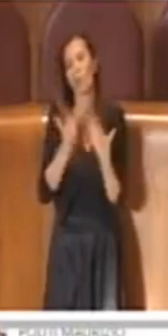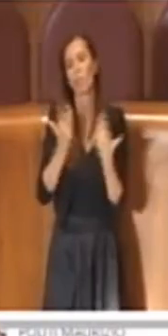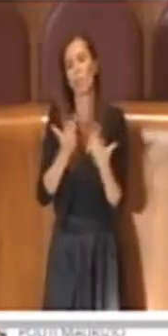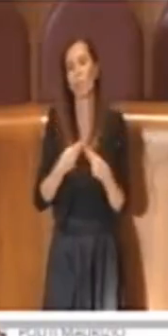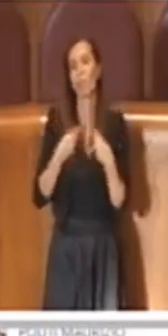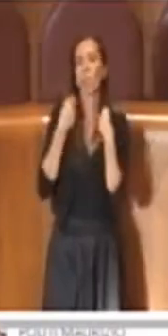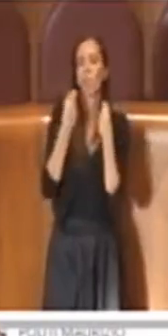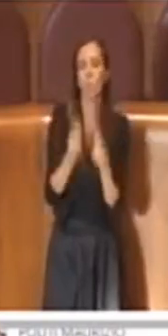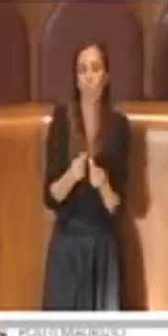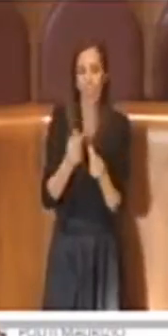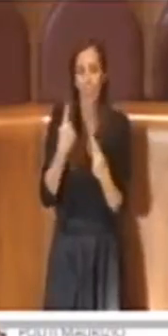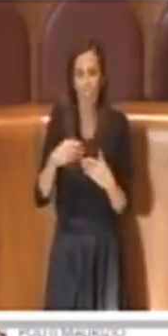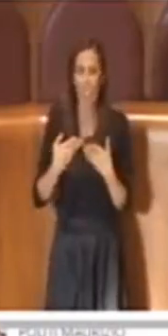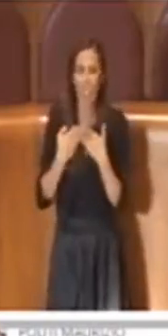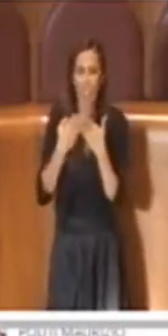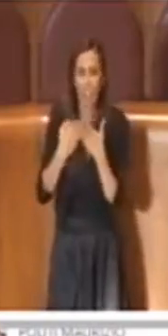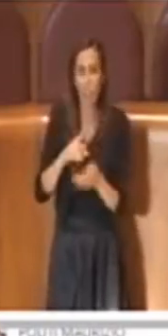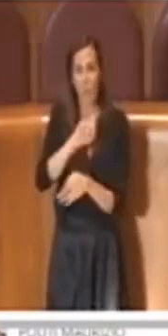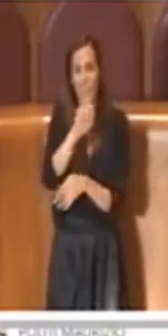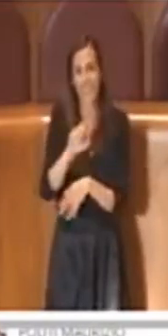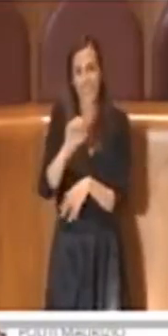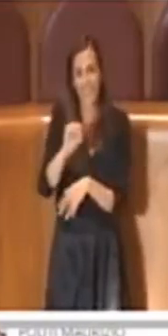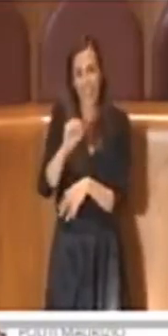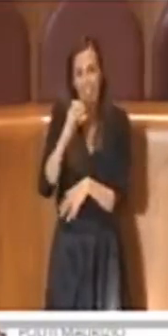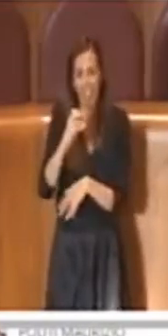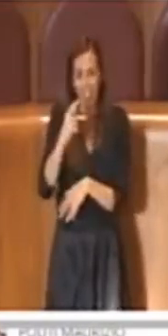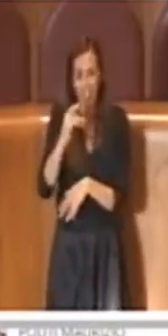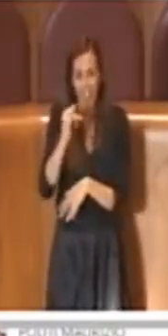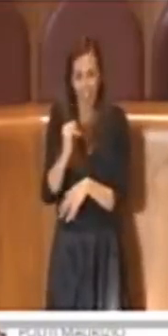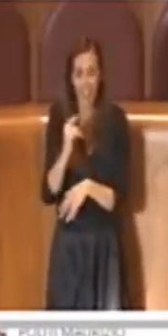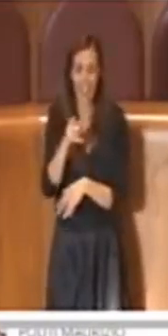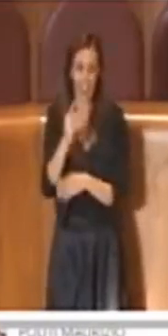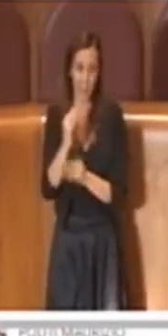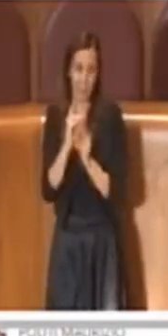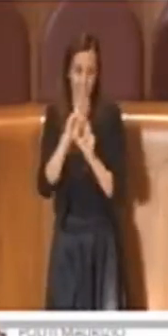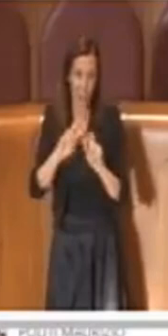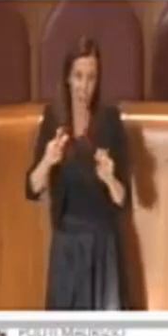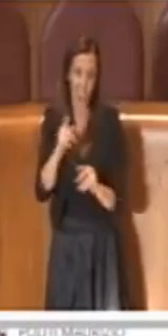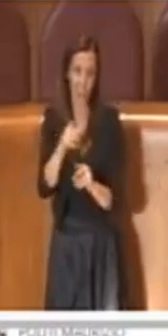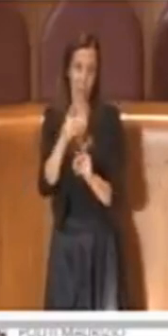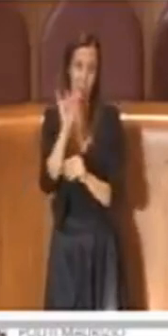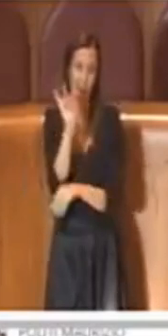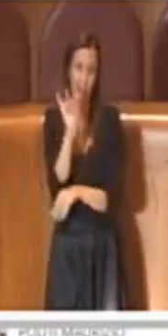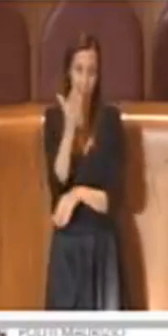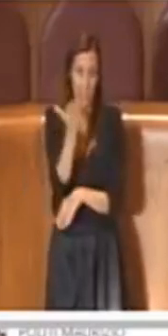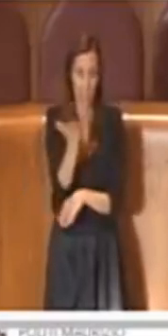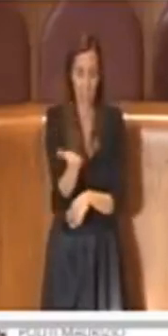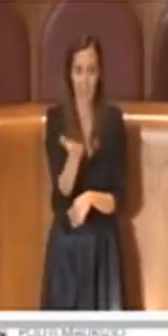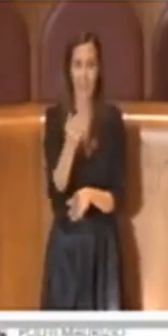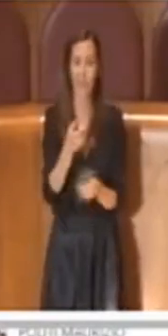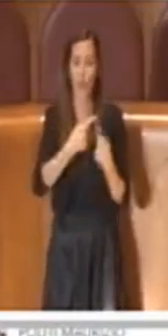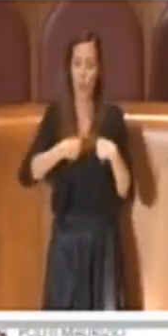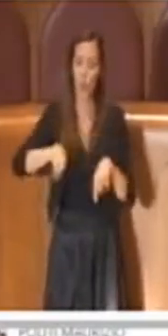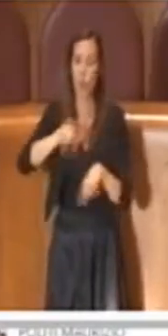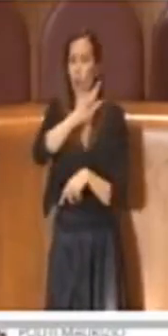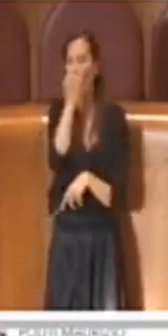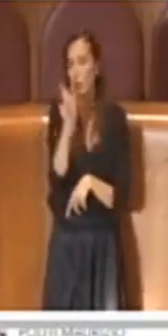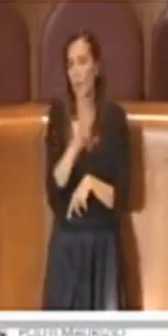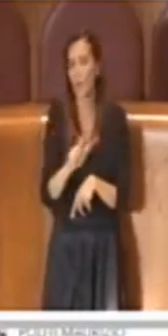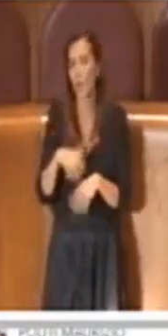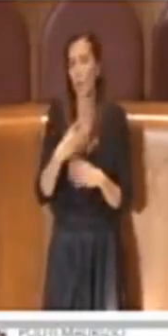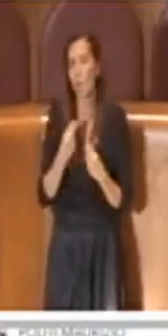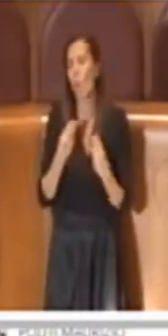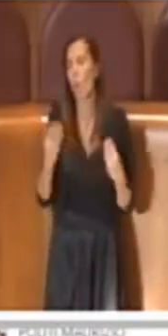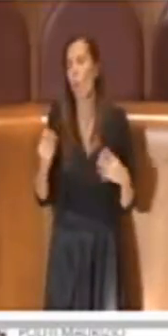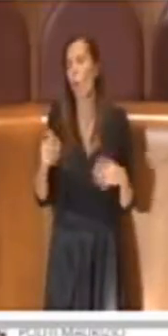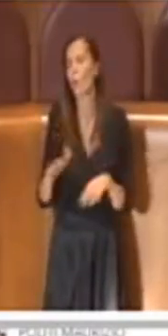Zaki. Di questo ricercatore, di questo ragazzo. È evidente che noi italiani siamo particolarmente sensibilizzati